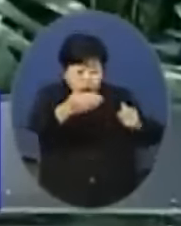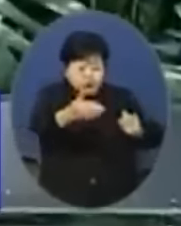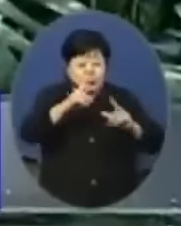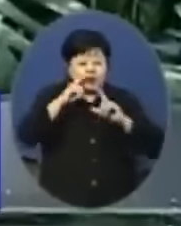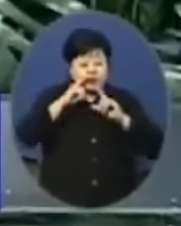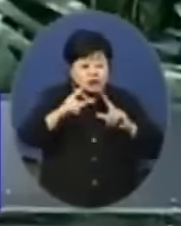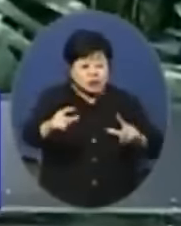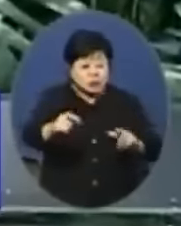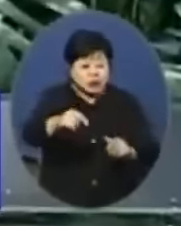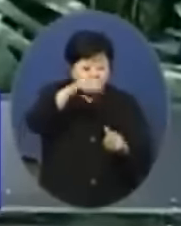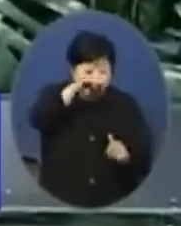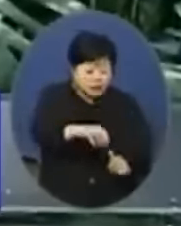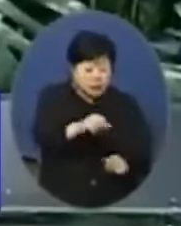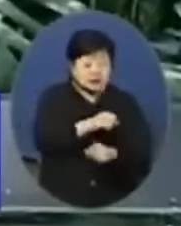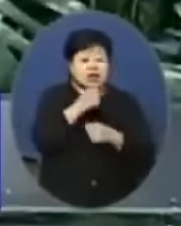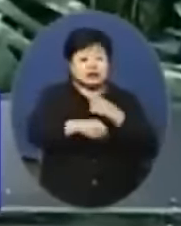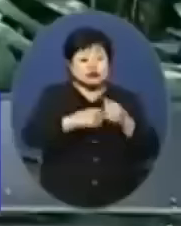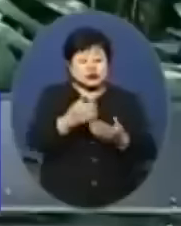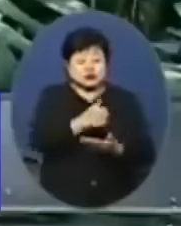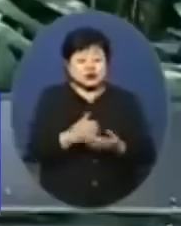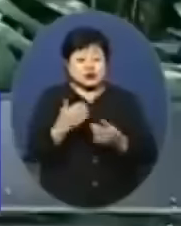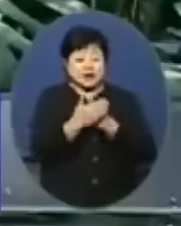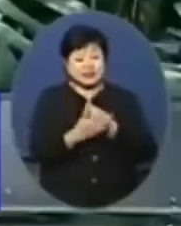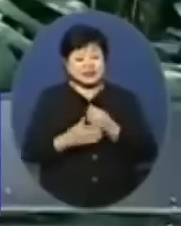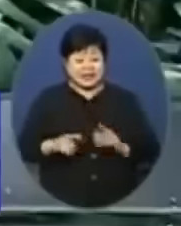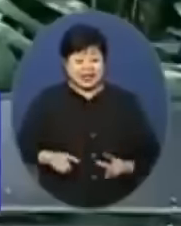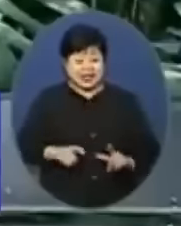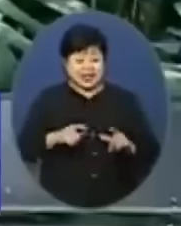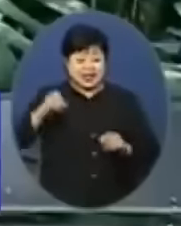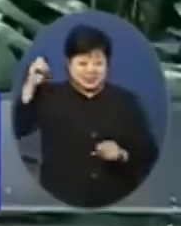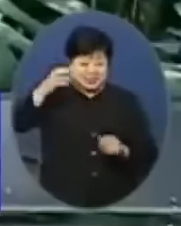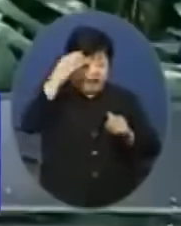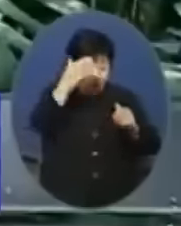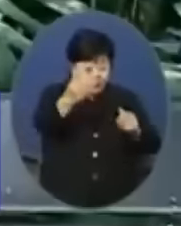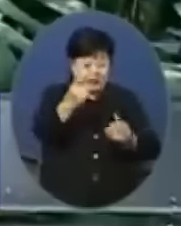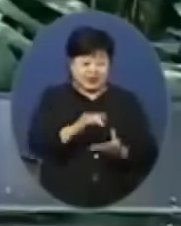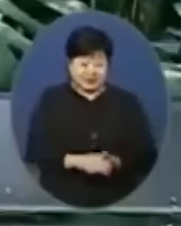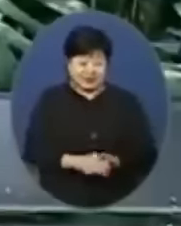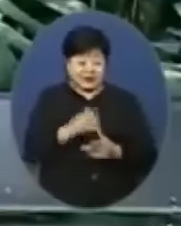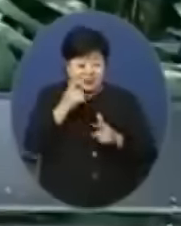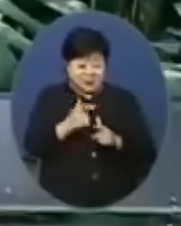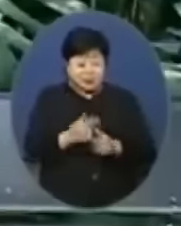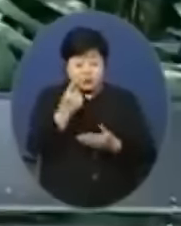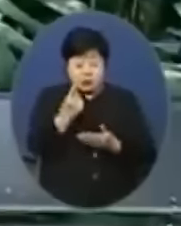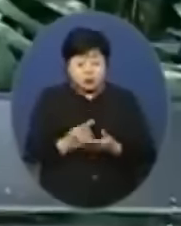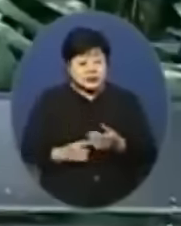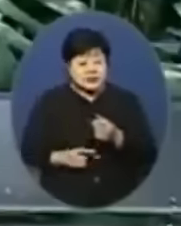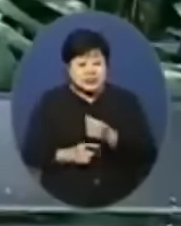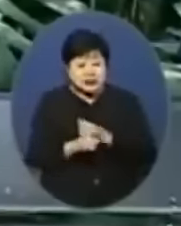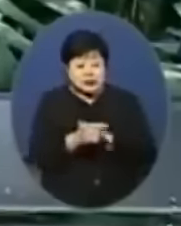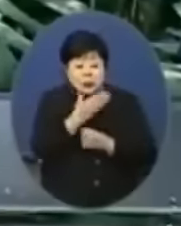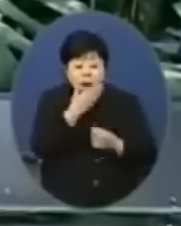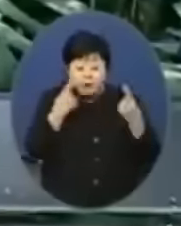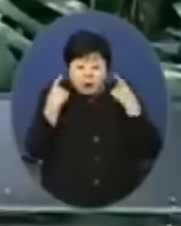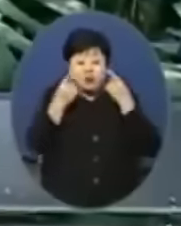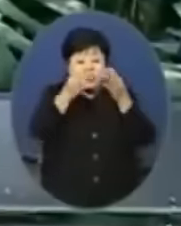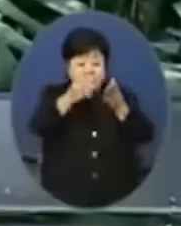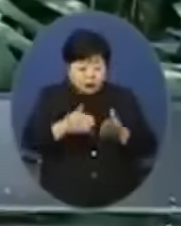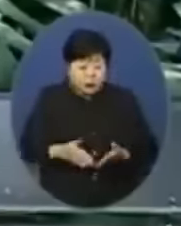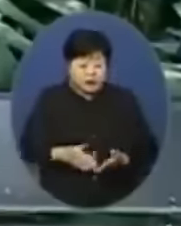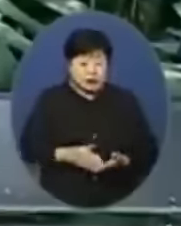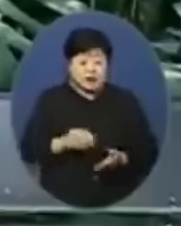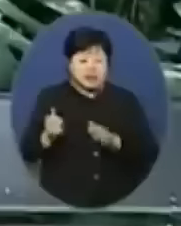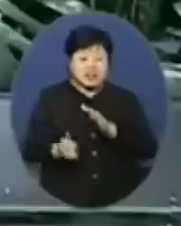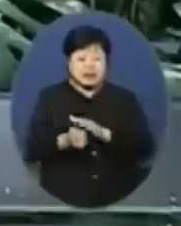전파하며 눌린 자를 자유케 하고 주의 은혜의 해를 전파하려 함이니라. 예수님이 이 땅에 오신 것은 복음을 통하여